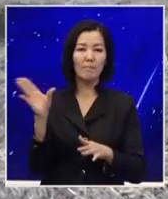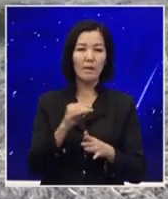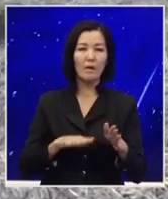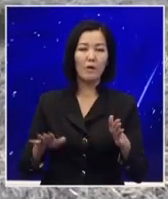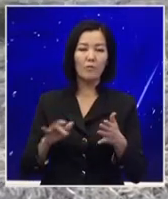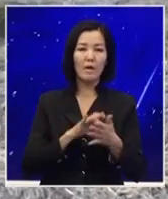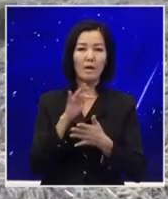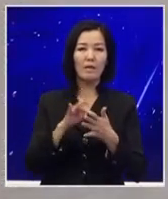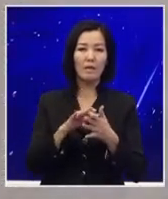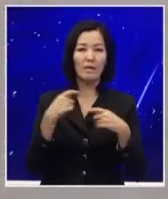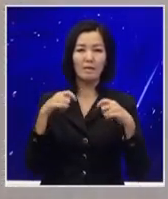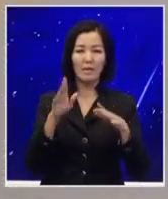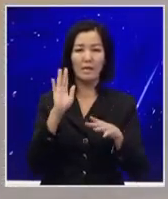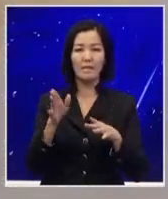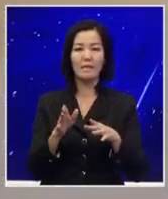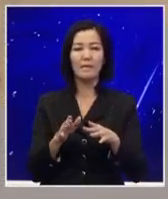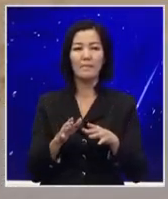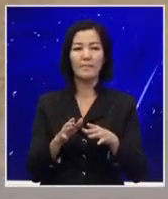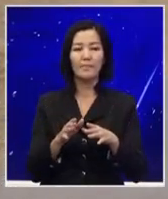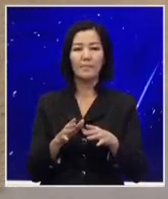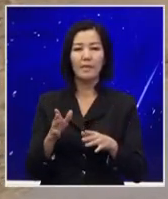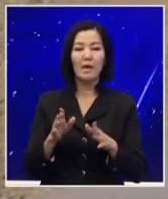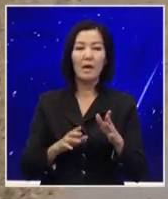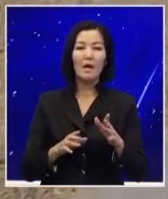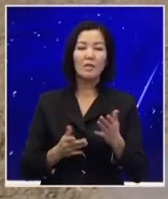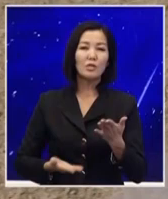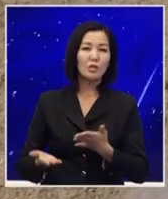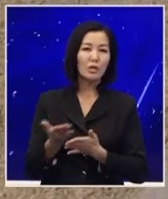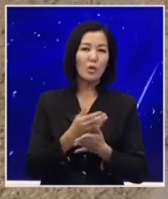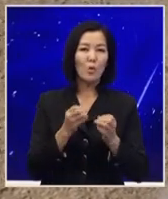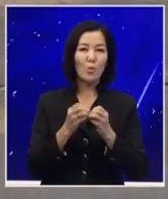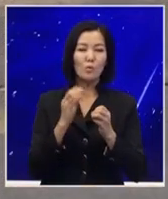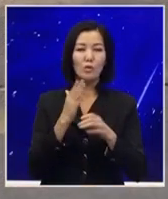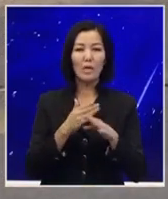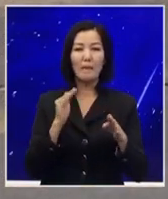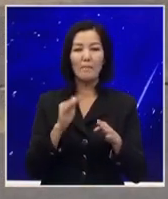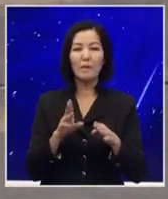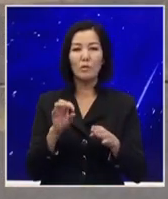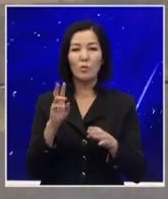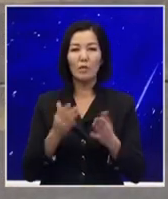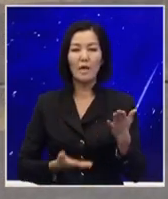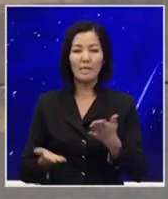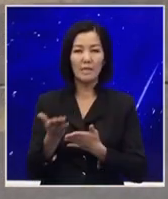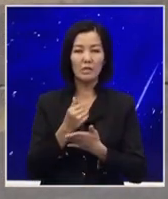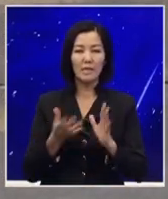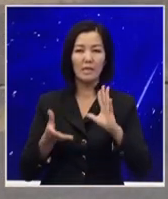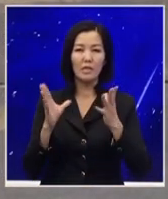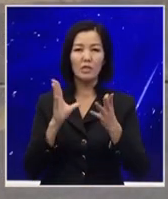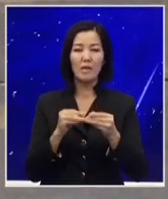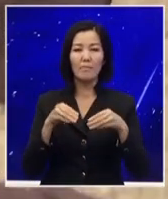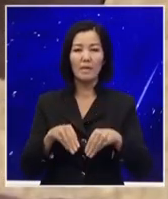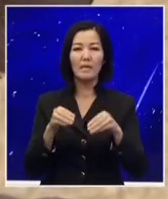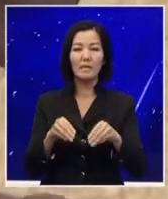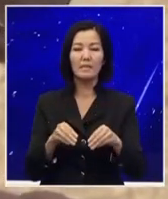аудандарына таратылады. Мұнымен қоса ауданда арпа бидай орағынан 13 мың тонна астық жиналды. Жалпы аймақта егістік